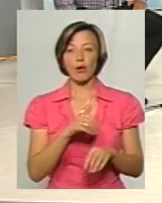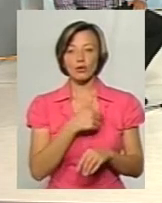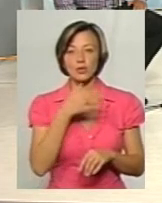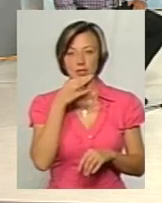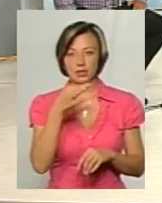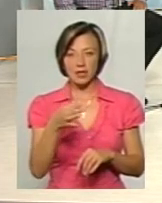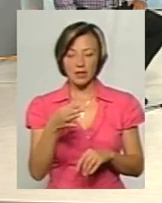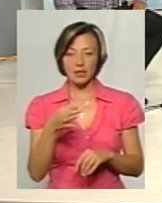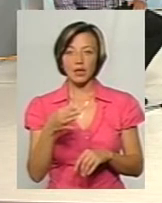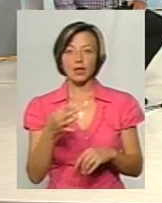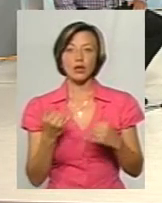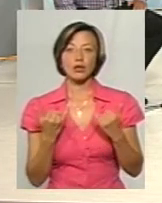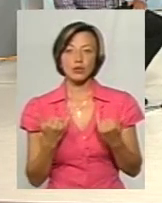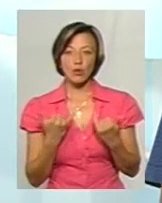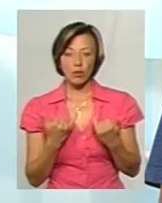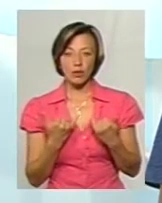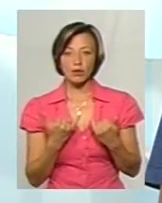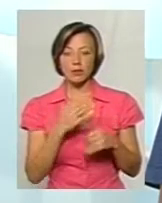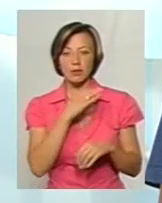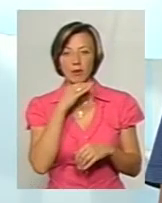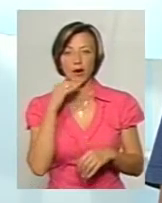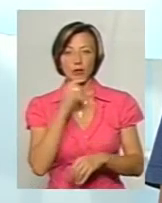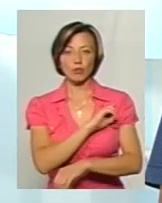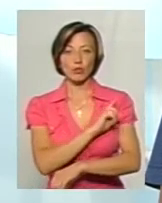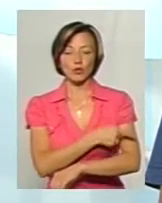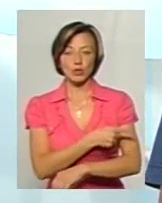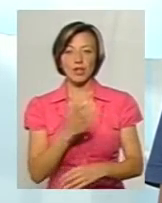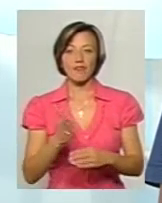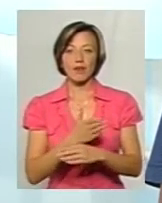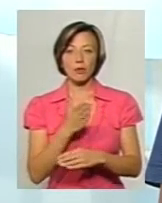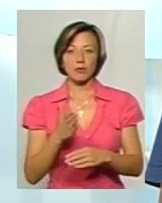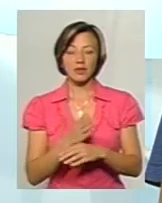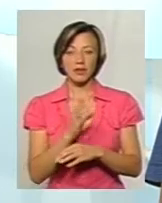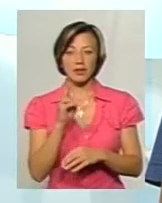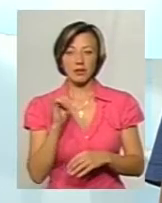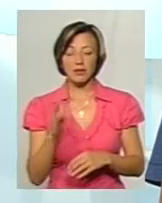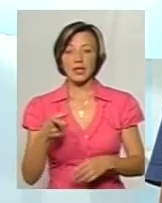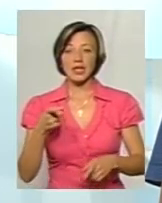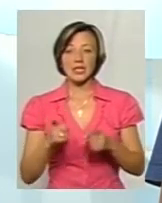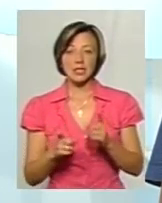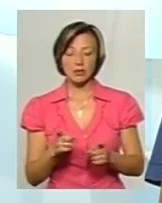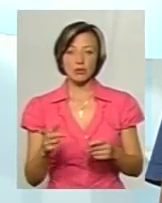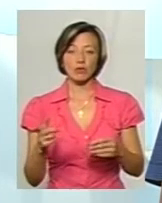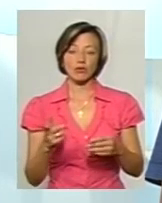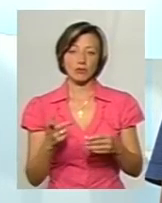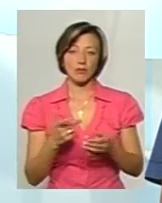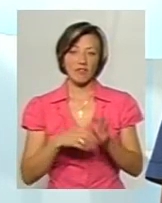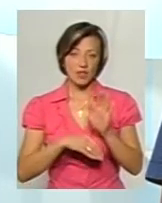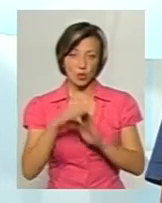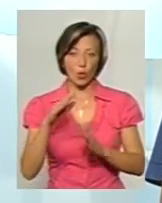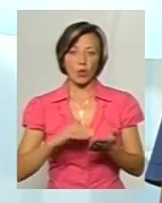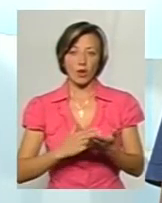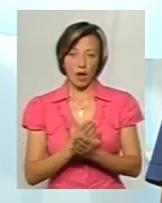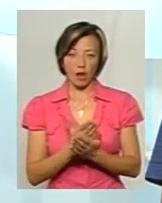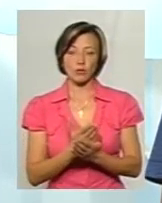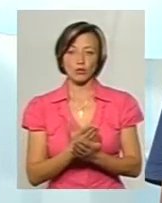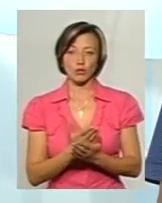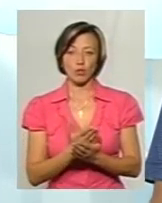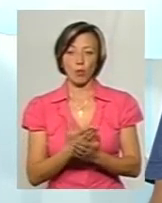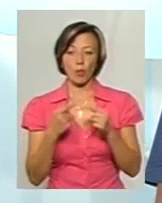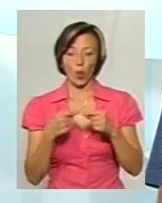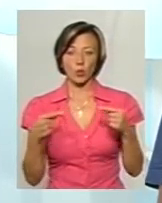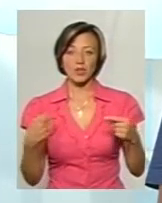що сьогодні досить багато потужних виробничників, які дійсно випускають досить високу і якісну продукцію.